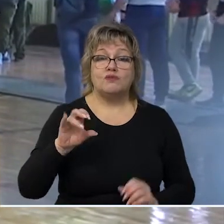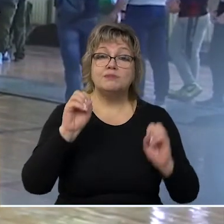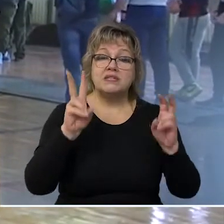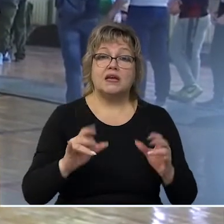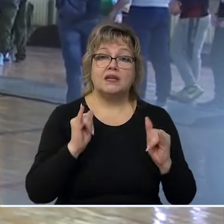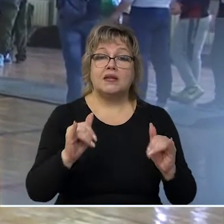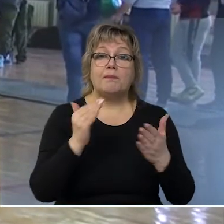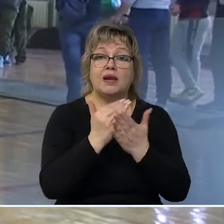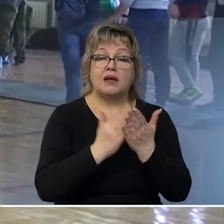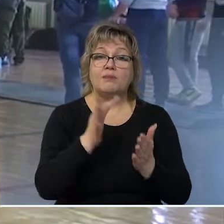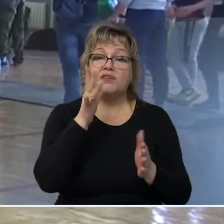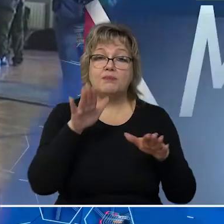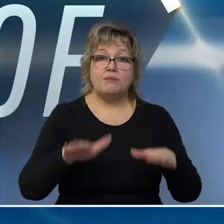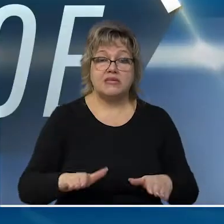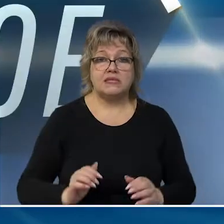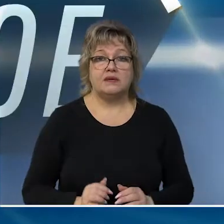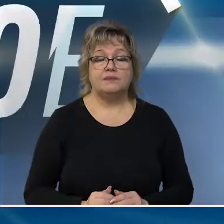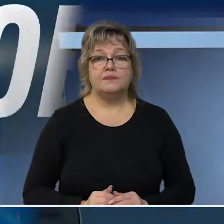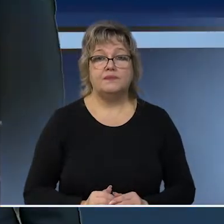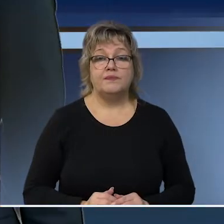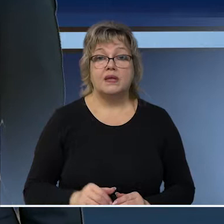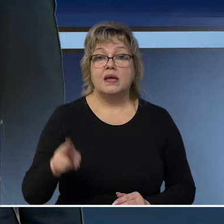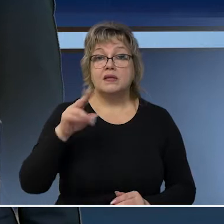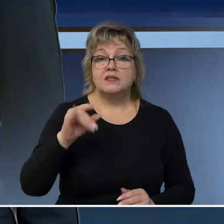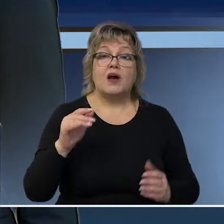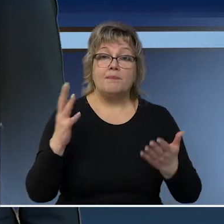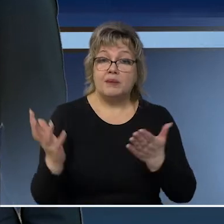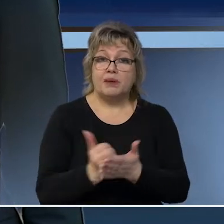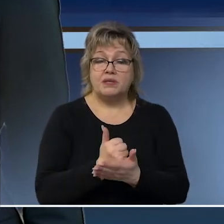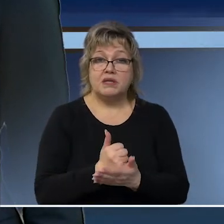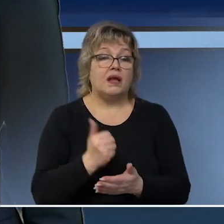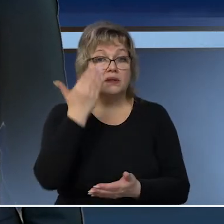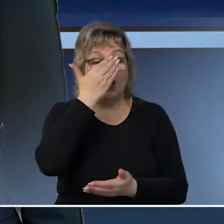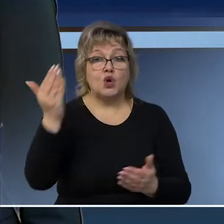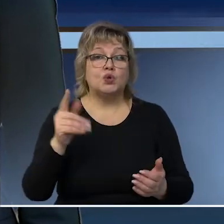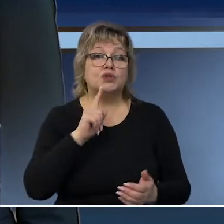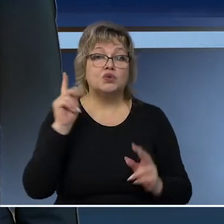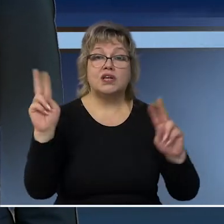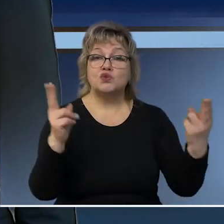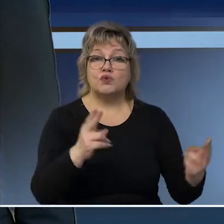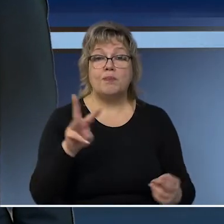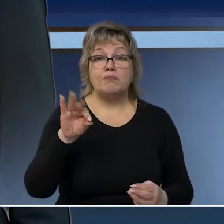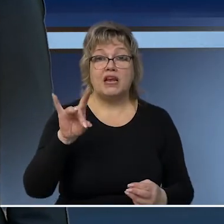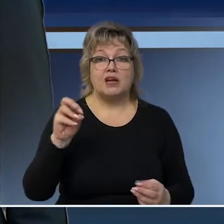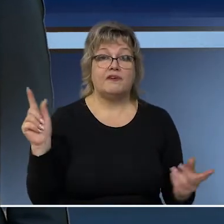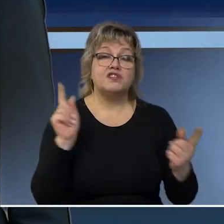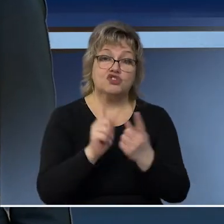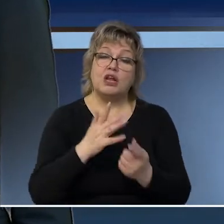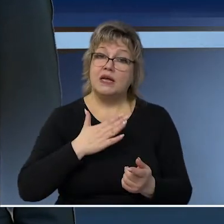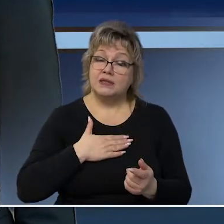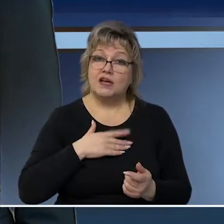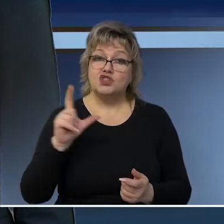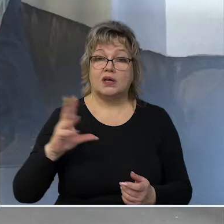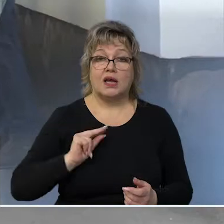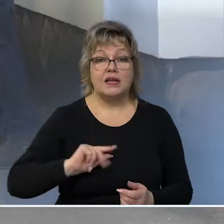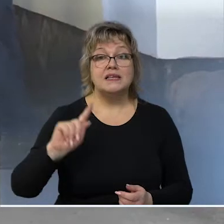Лунев. Специально для «Время местное». Дивы опять победили. На родине юных танцовщиц из Миллерово встречали и